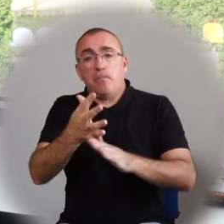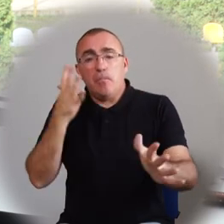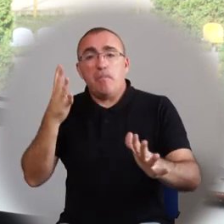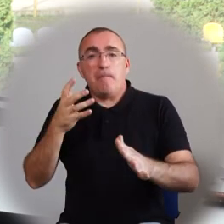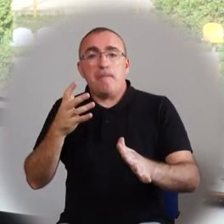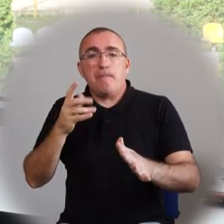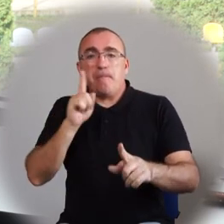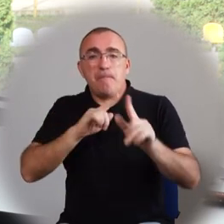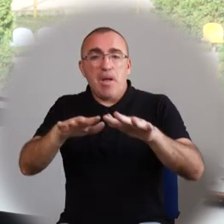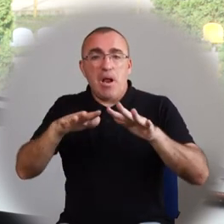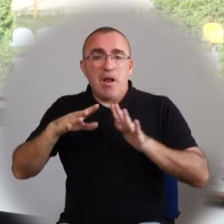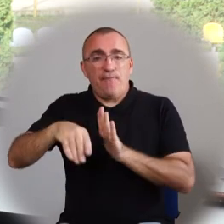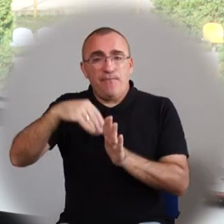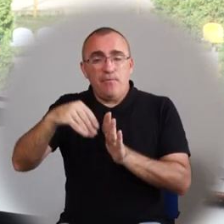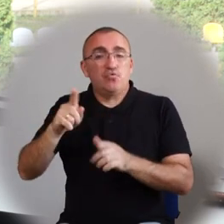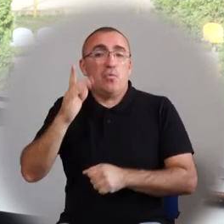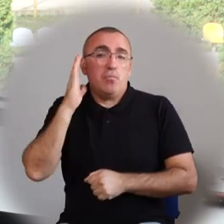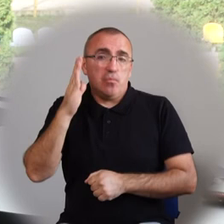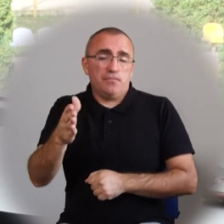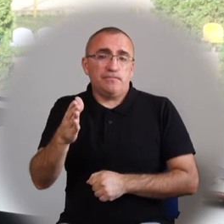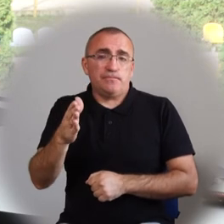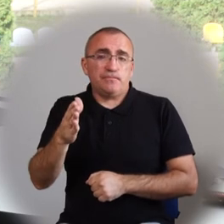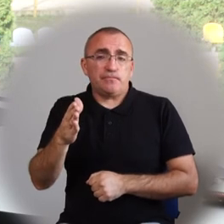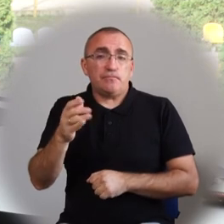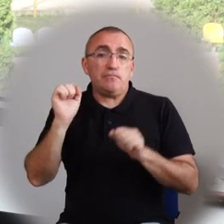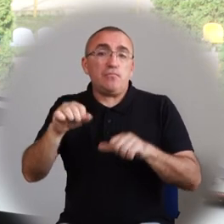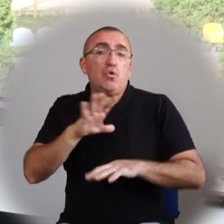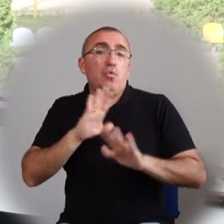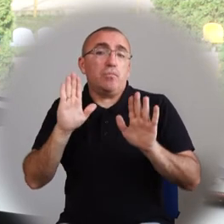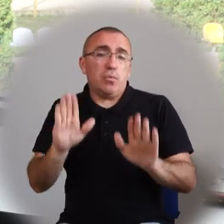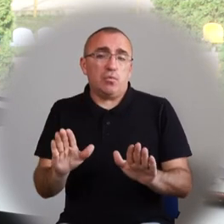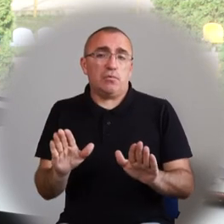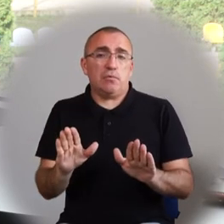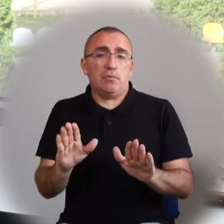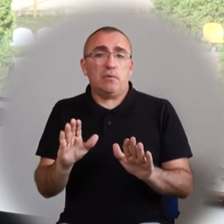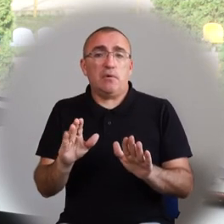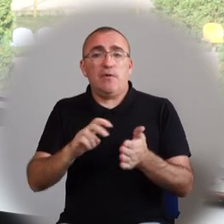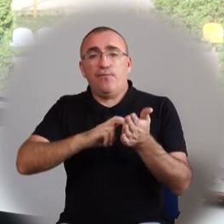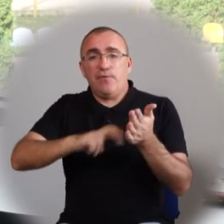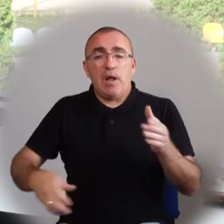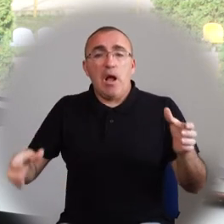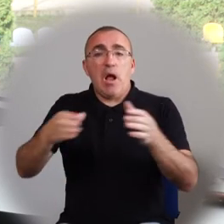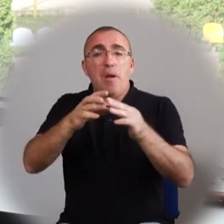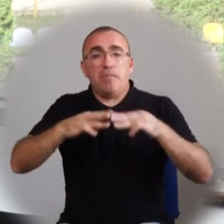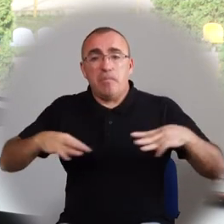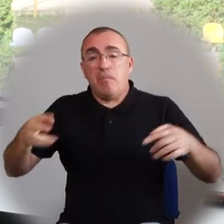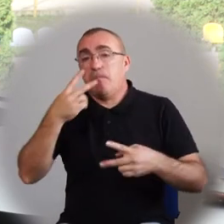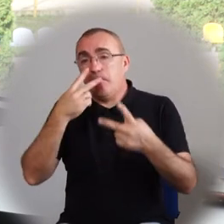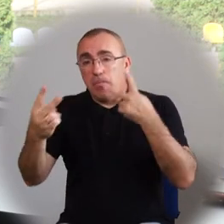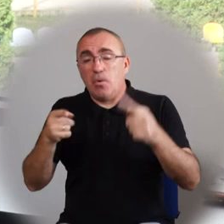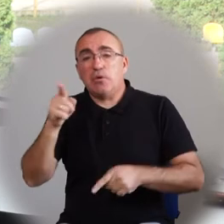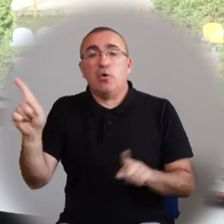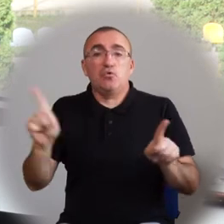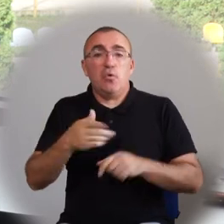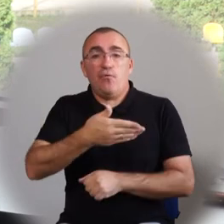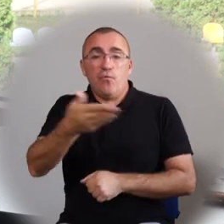бути позачергові парламентські вибори. І більш того, що вони будуть. Можуть бути відставки Кабінету міністрів.